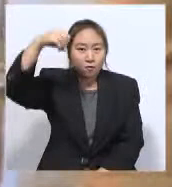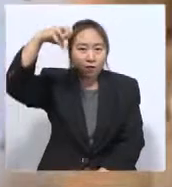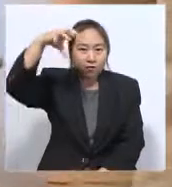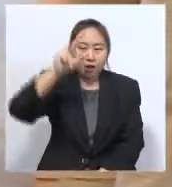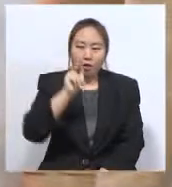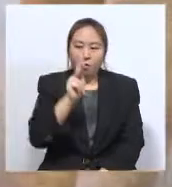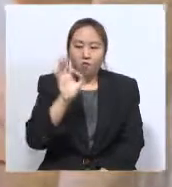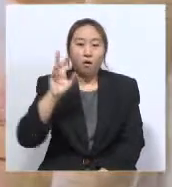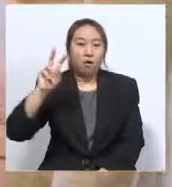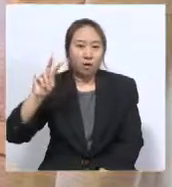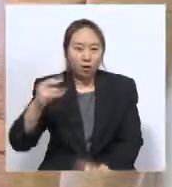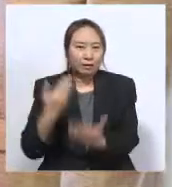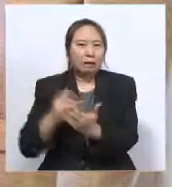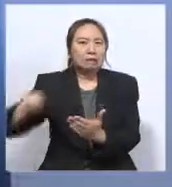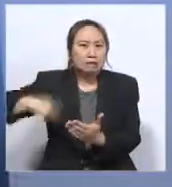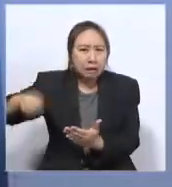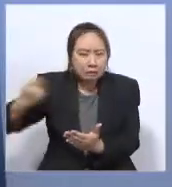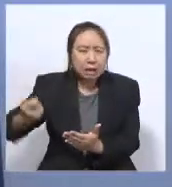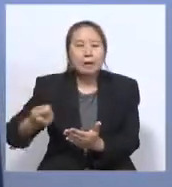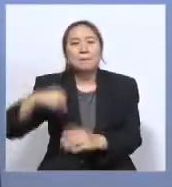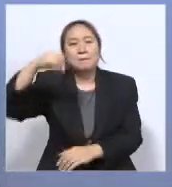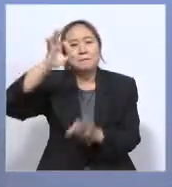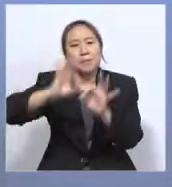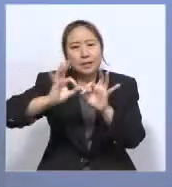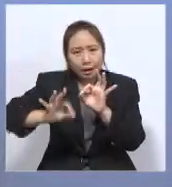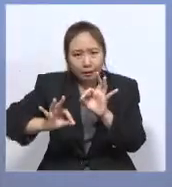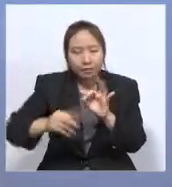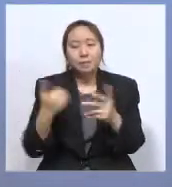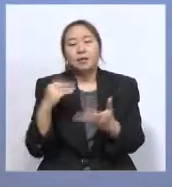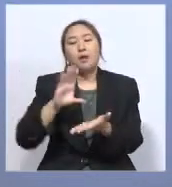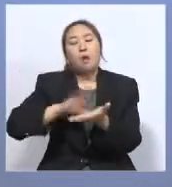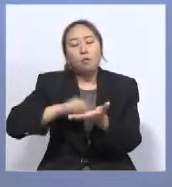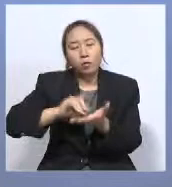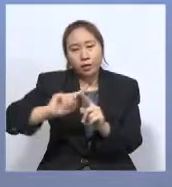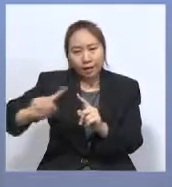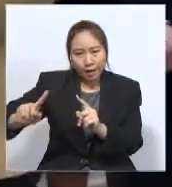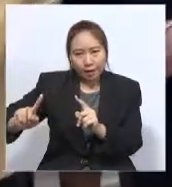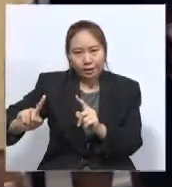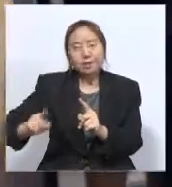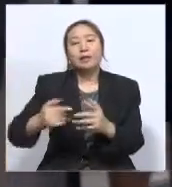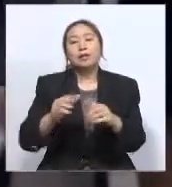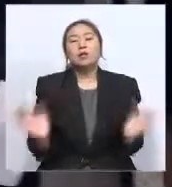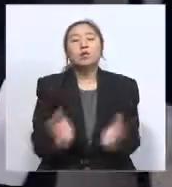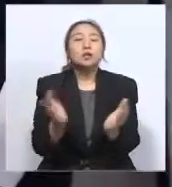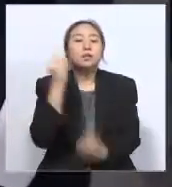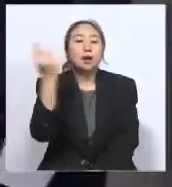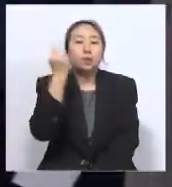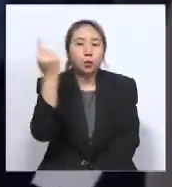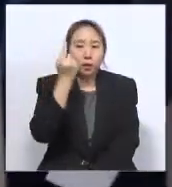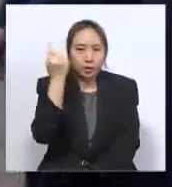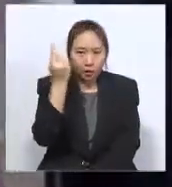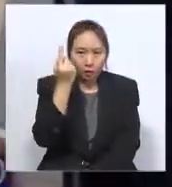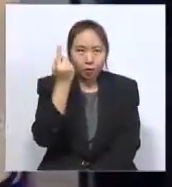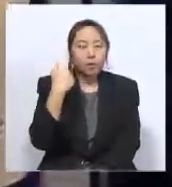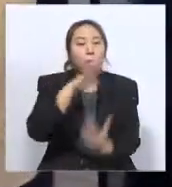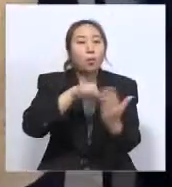งประหยัดค่าใช้จ่ายในการต่อมิเตอร์รวมถึงการให้ข้อมูลโซเชียลมีเดียเพื่อส่งเสริมการท่องเที่ยวใช้ใน